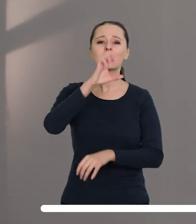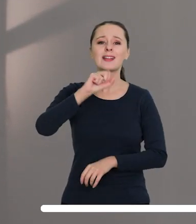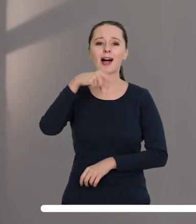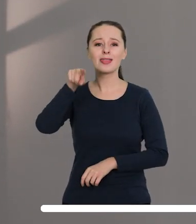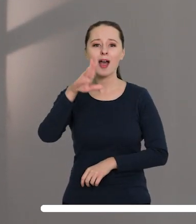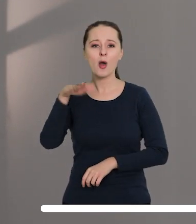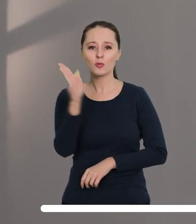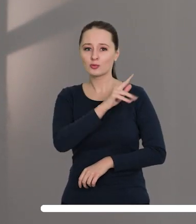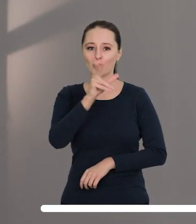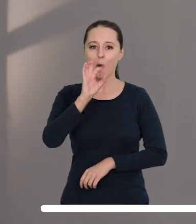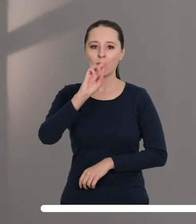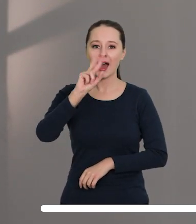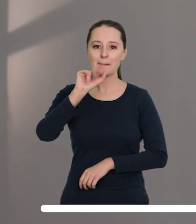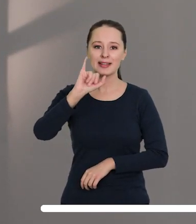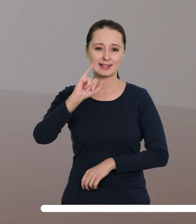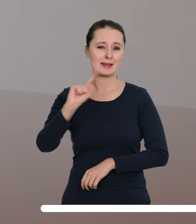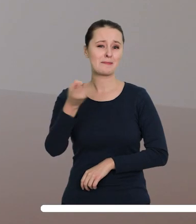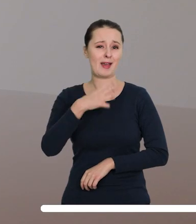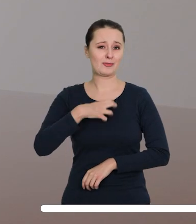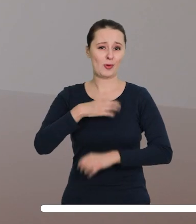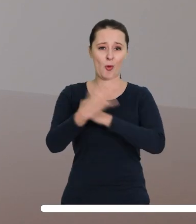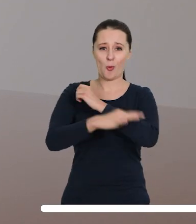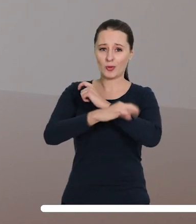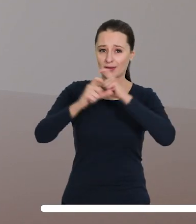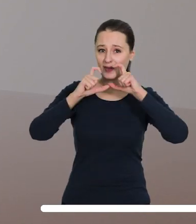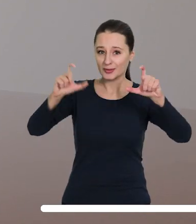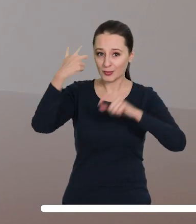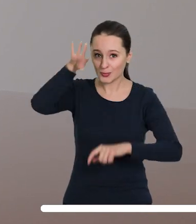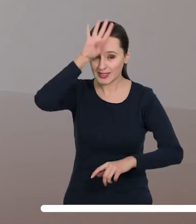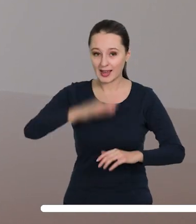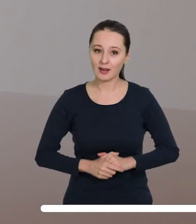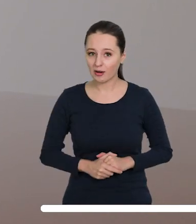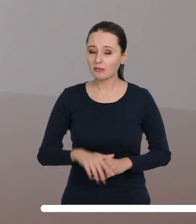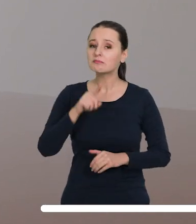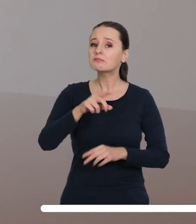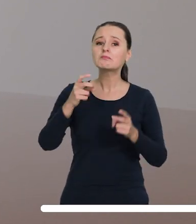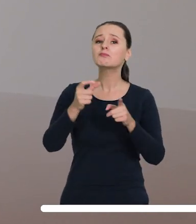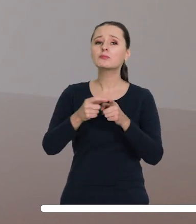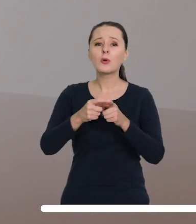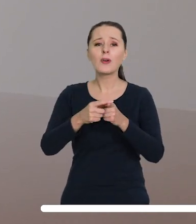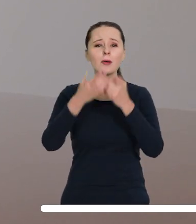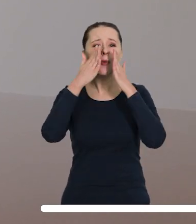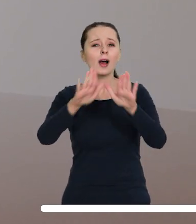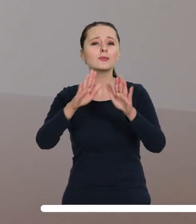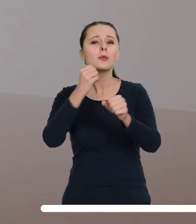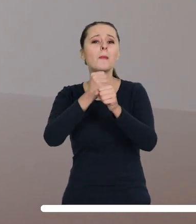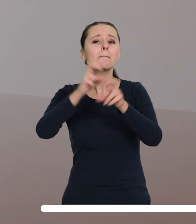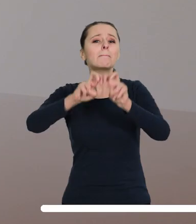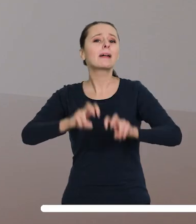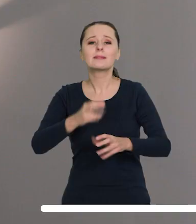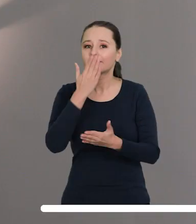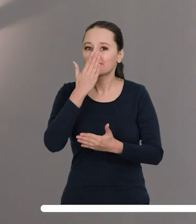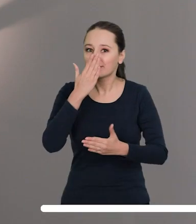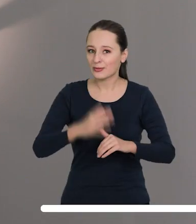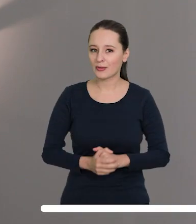tych słów profesora Tadeusza Kotarbińskiego, pierwszego rektora Uniwersytetu Łódzkiego. Mówią one wiele o pracy